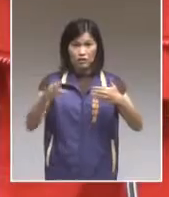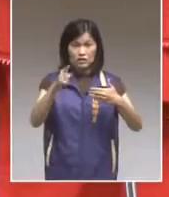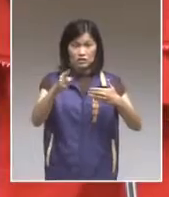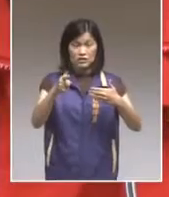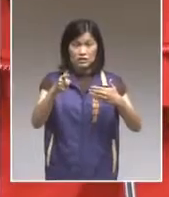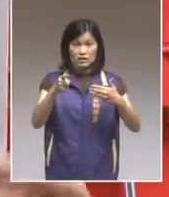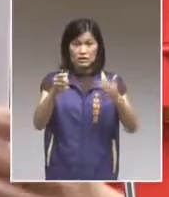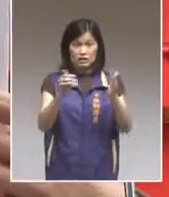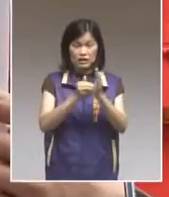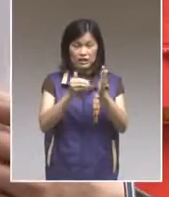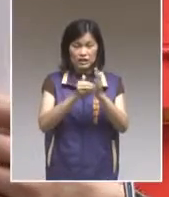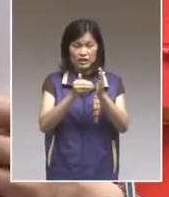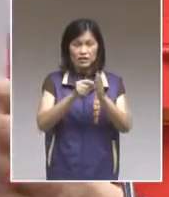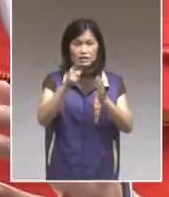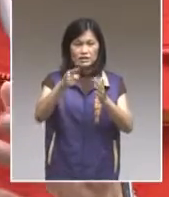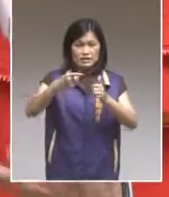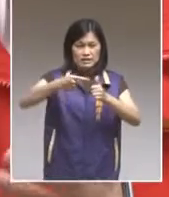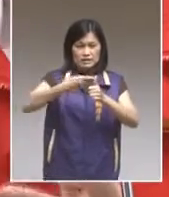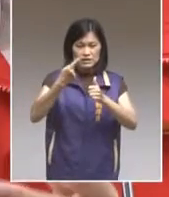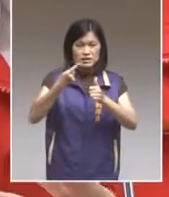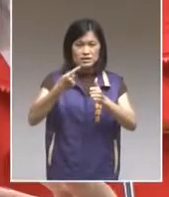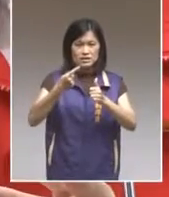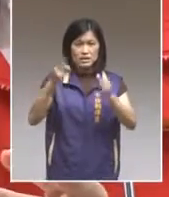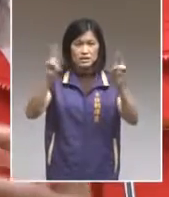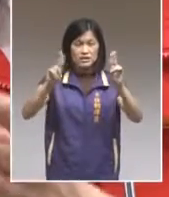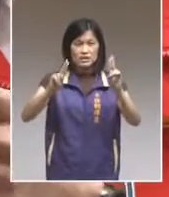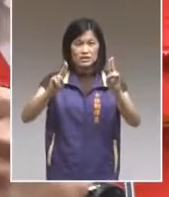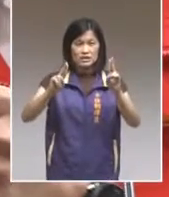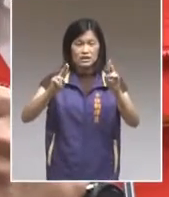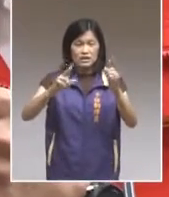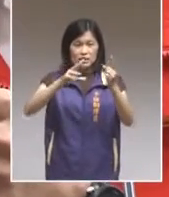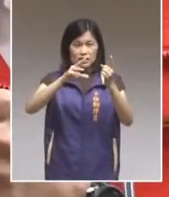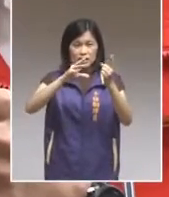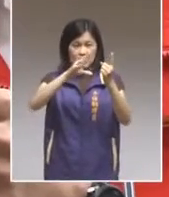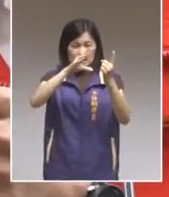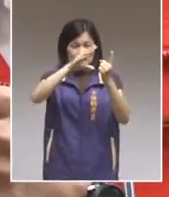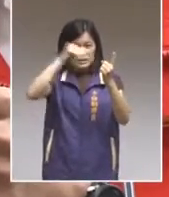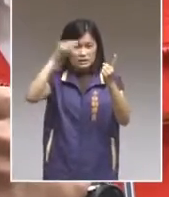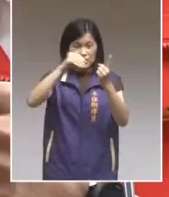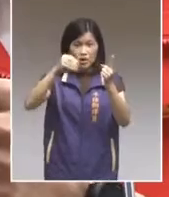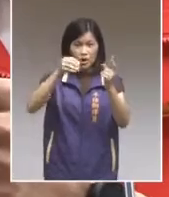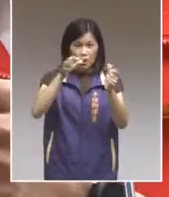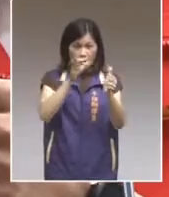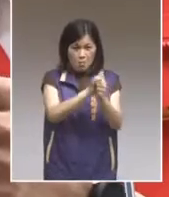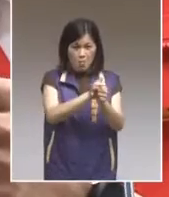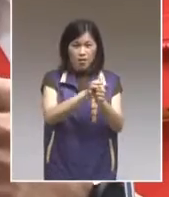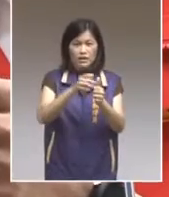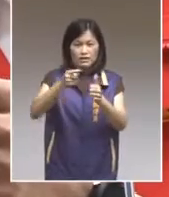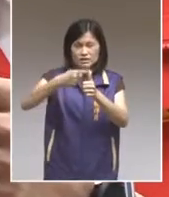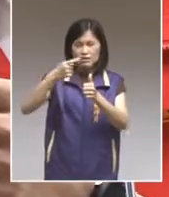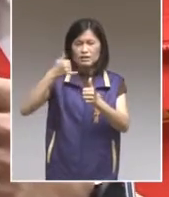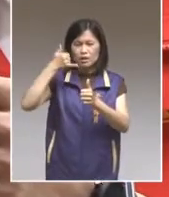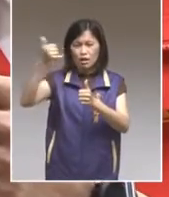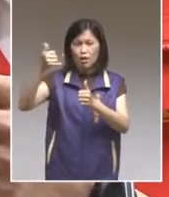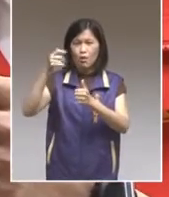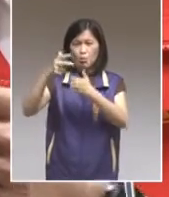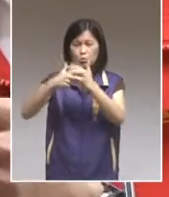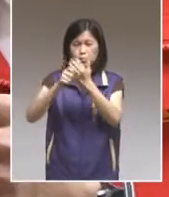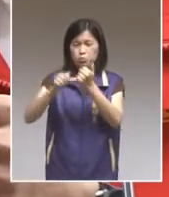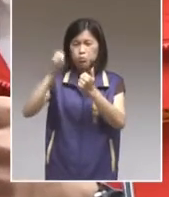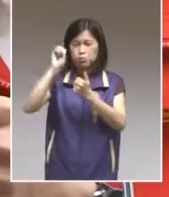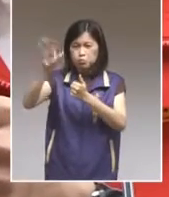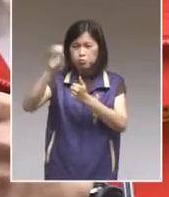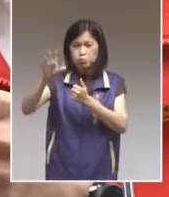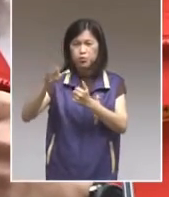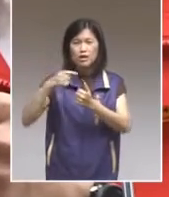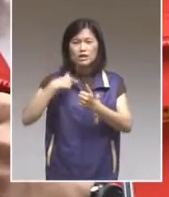好，那你要先解除你的电子围篱，所以你要跟我们卫生局联络，好，那戴好口罩，不要搭运输